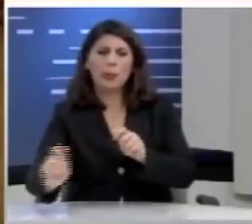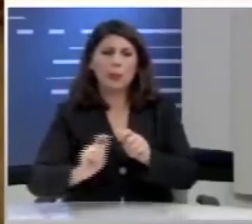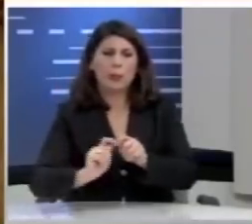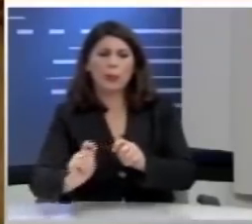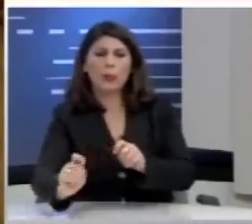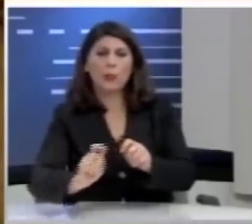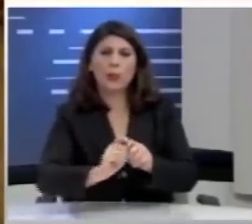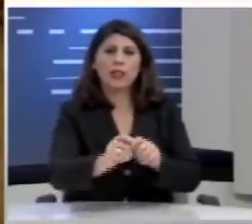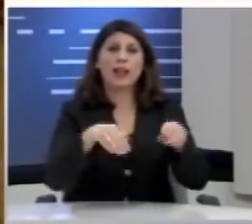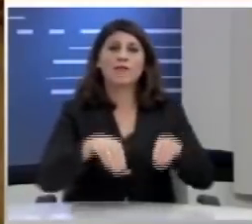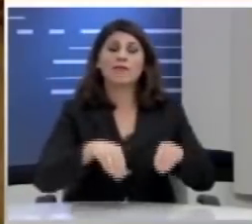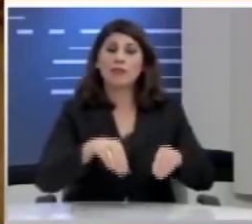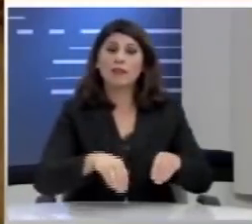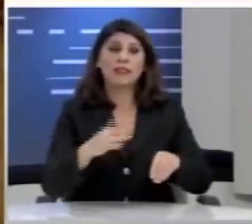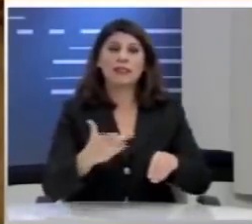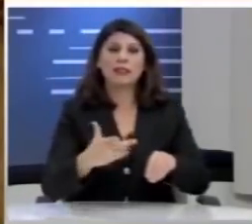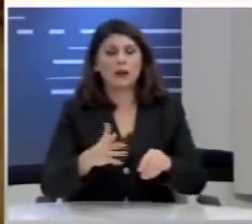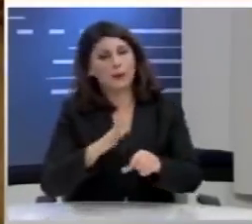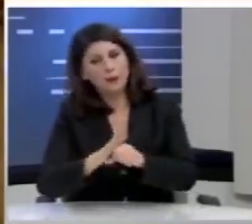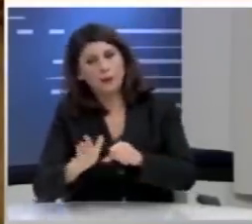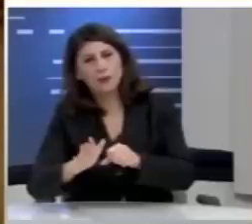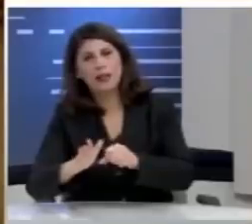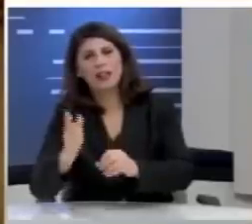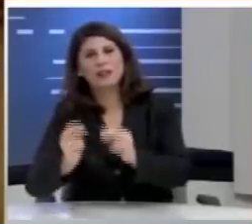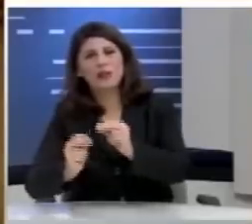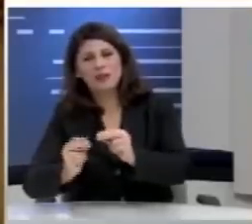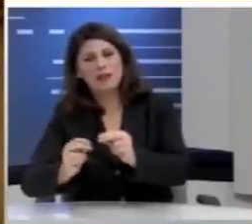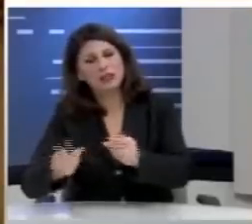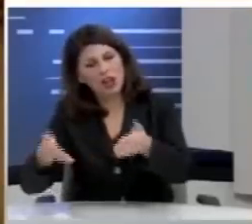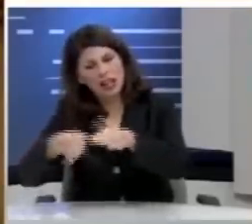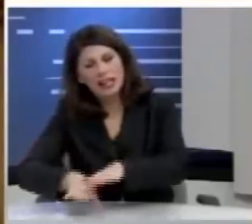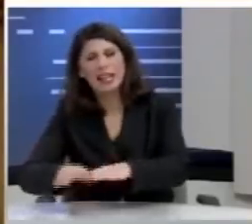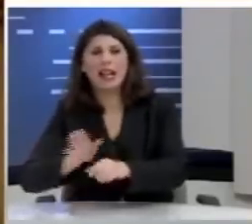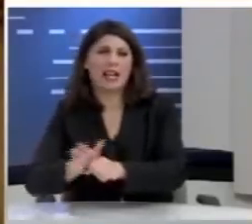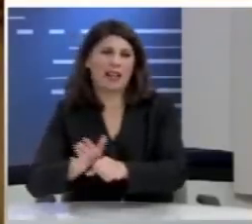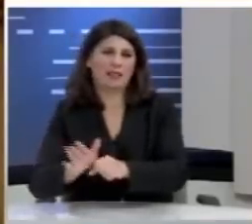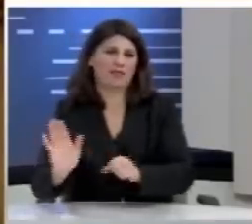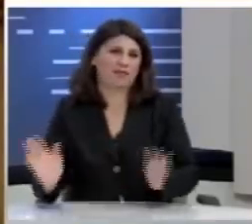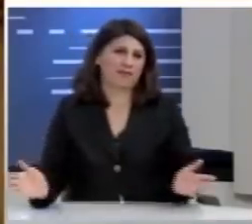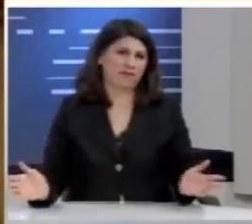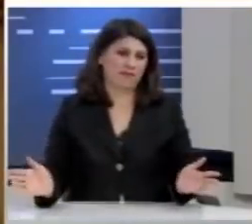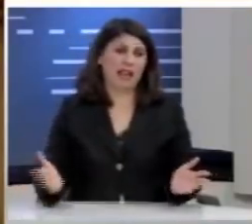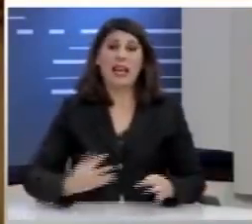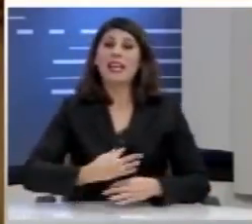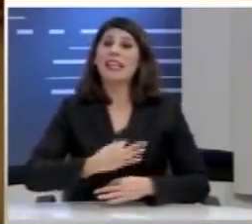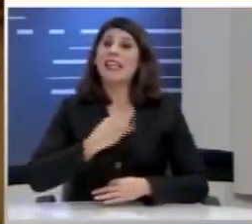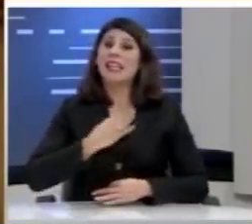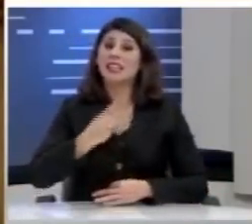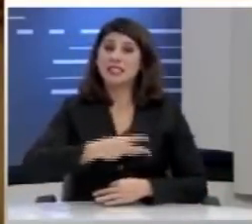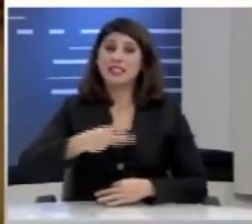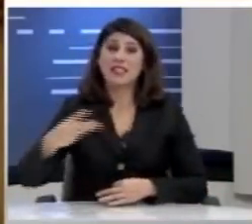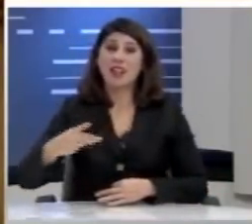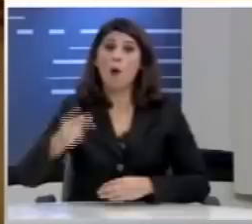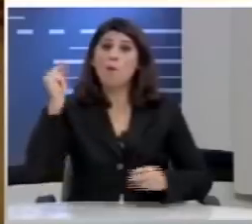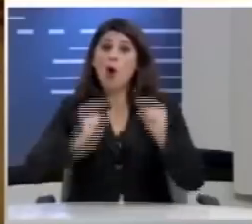οποία βαφτίζεται επούλωση των πληγών. Κύριοι του ΣΥΡΙΖΑ, πληγή για